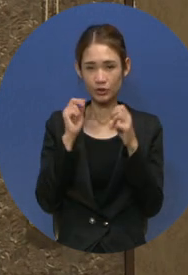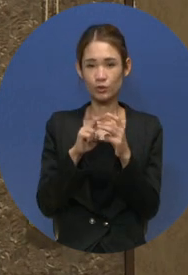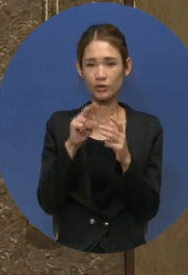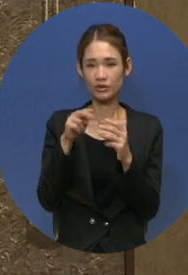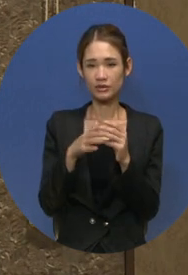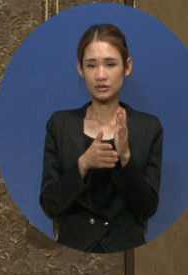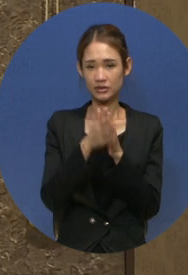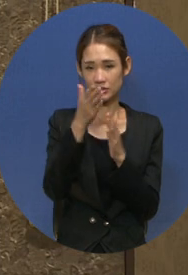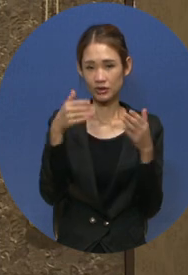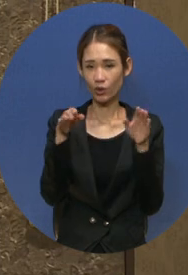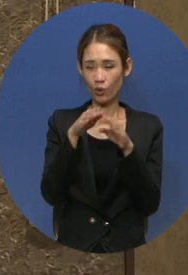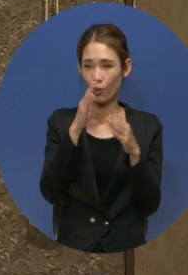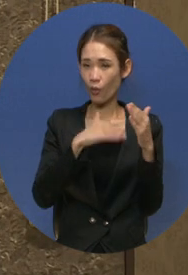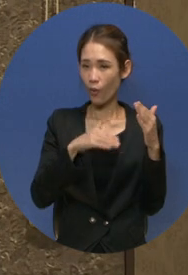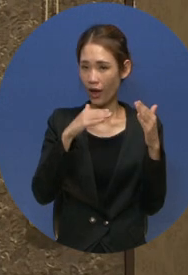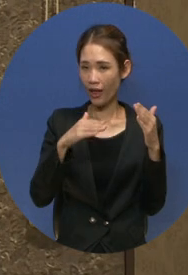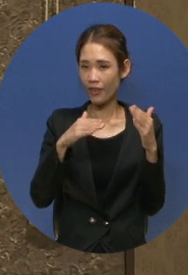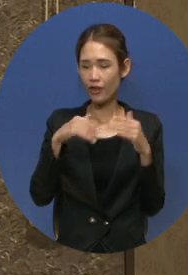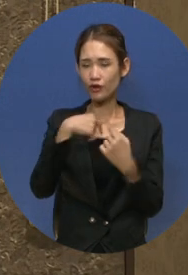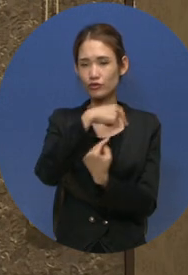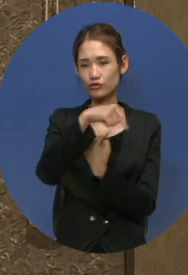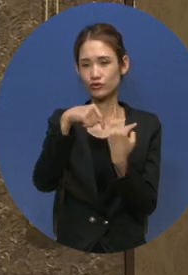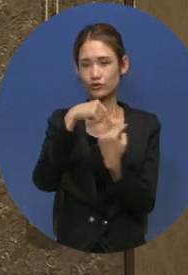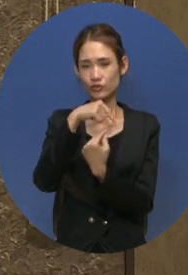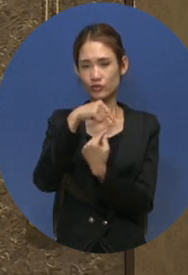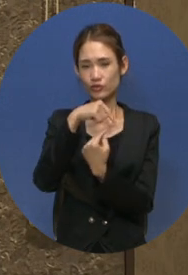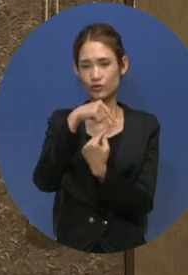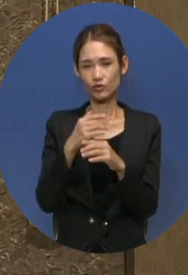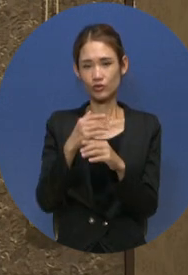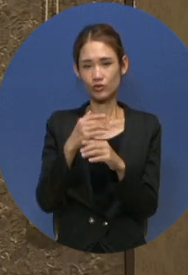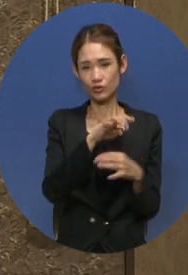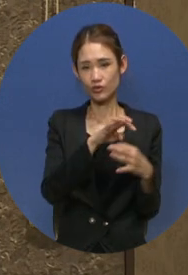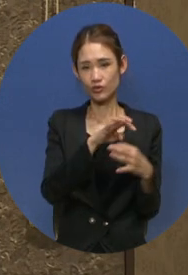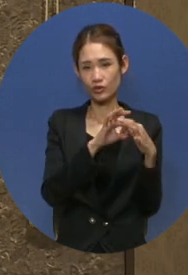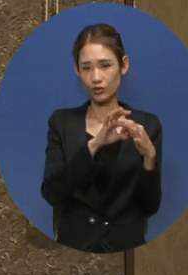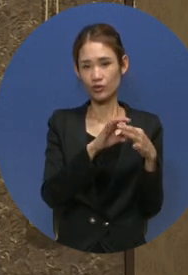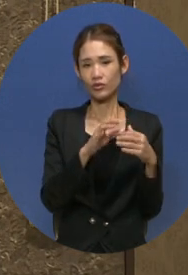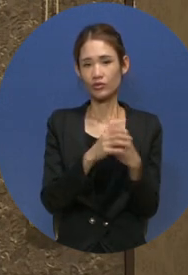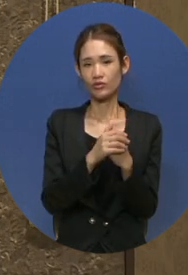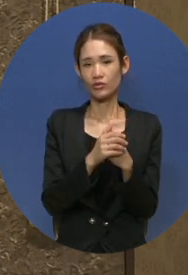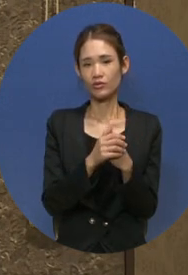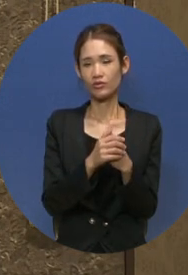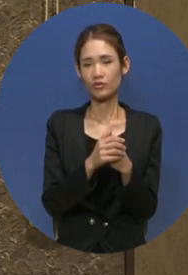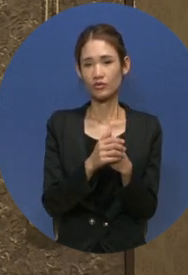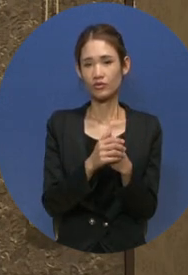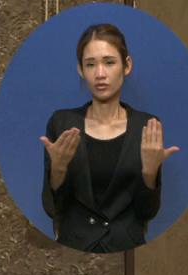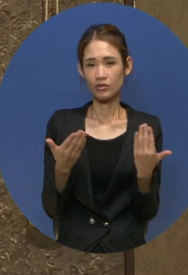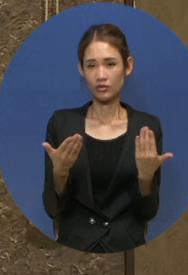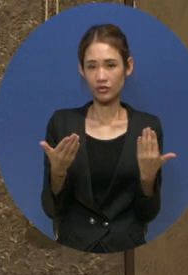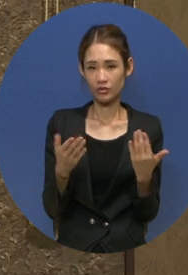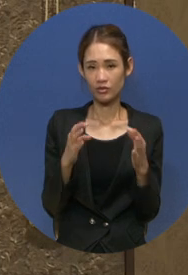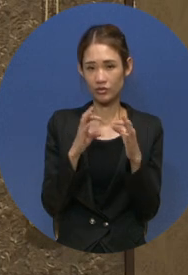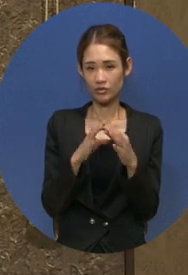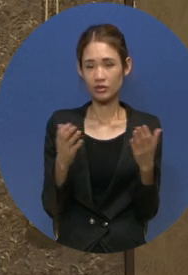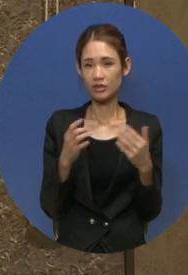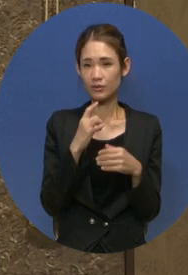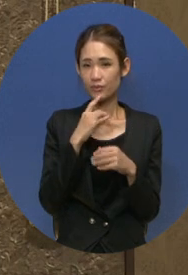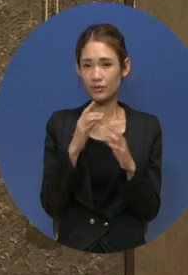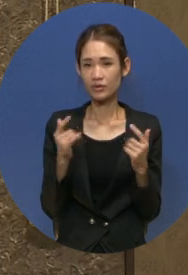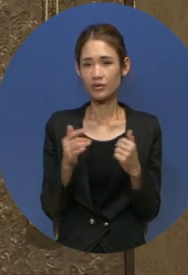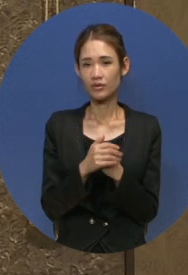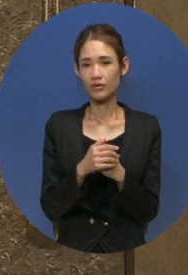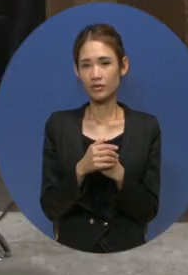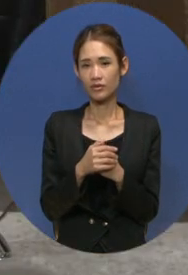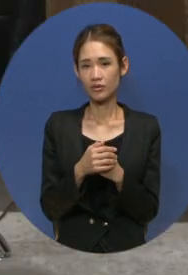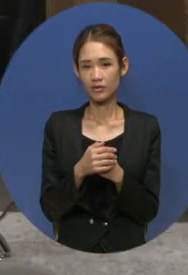있는 시설관리공단에서 운영하고 있는데 거기 그분들하고 관계 안에서도 그러니까 말하자면 이런 일을 하면서 일만 하는 게 아니고요.